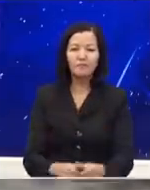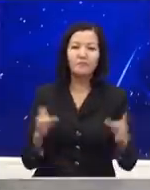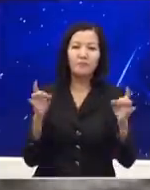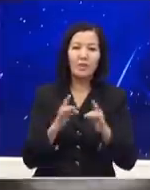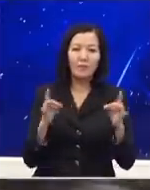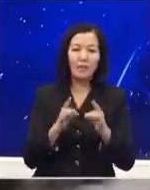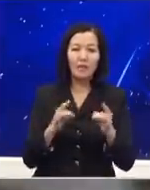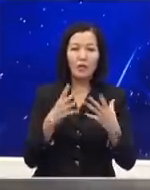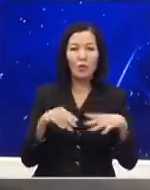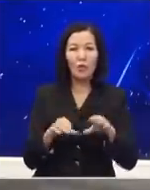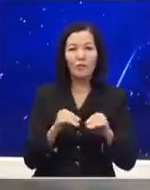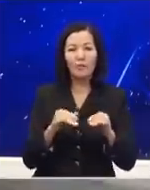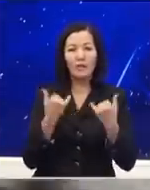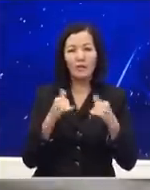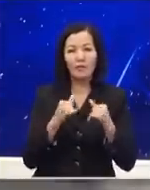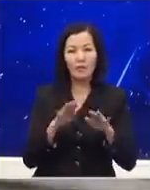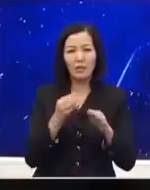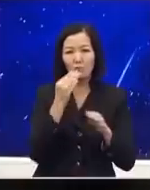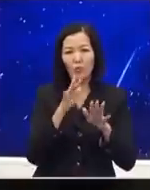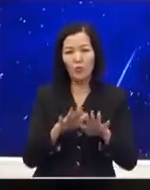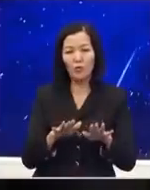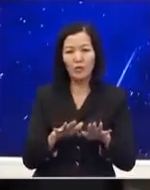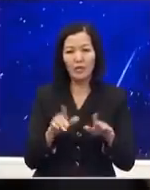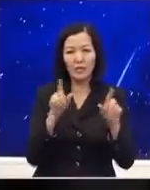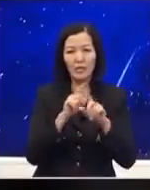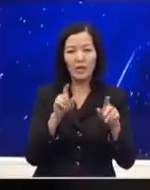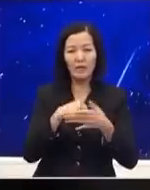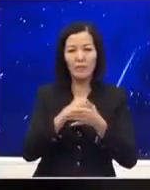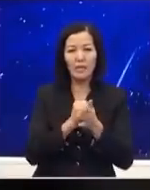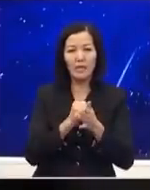Мейрамханалардан бөлек қоғамдық тамақтану орындары да бас санитардың қаулысына